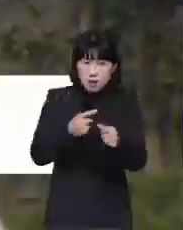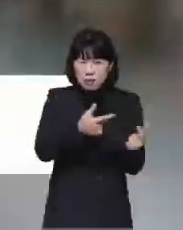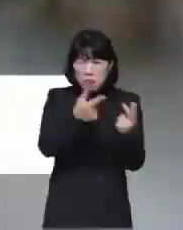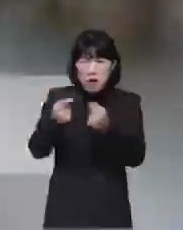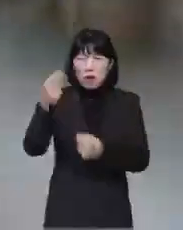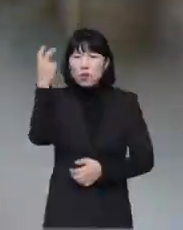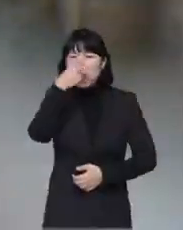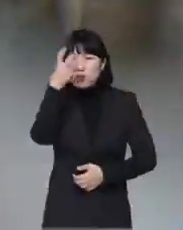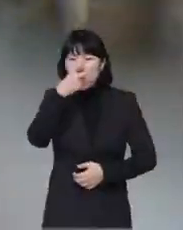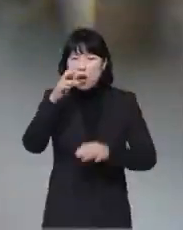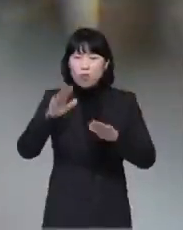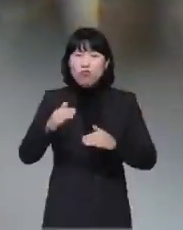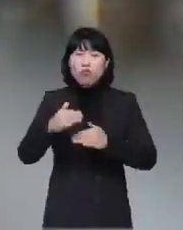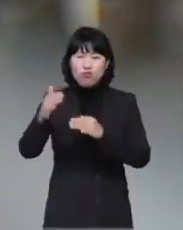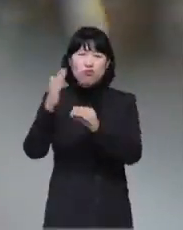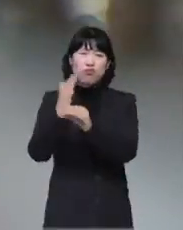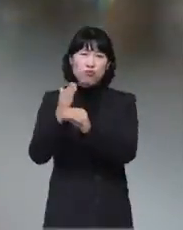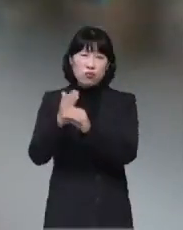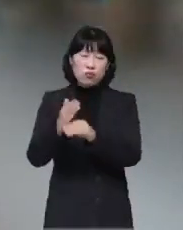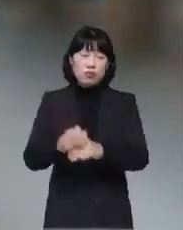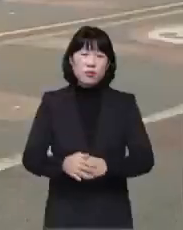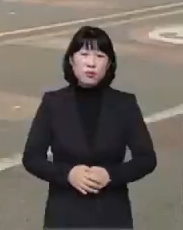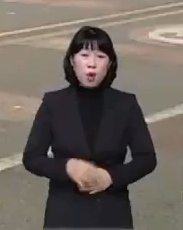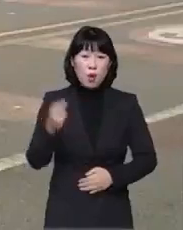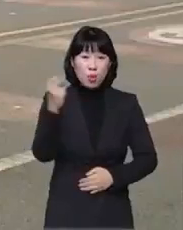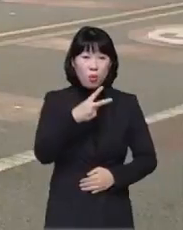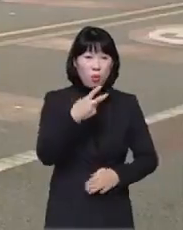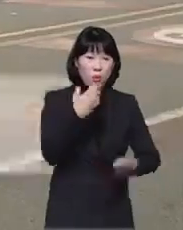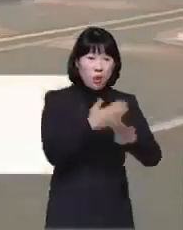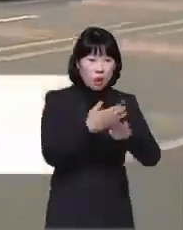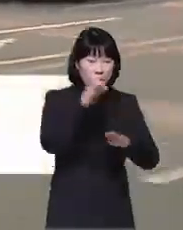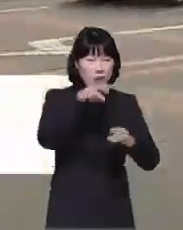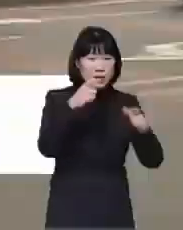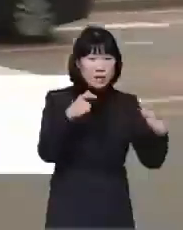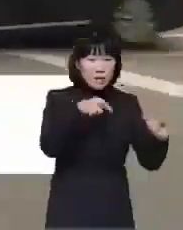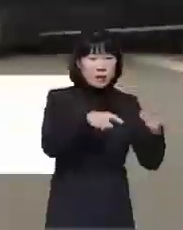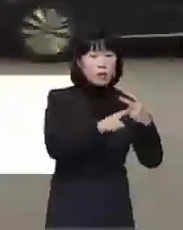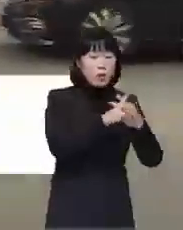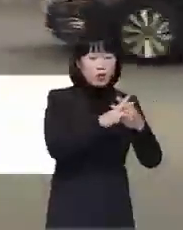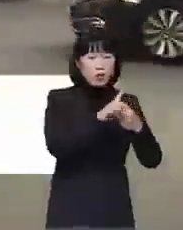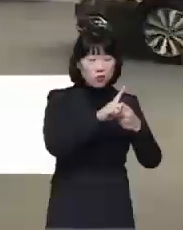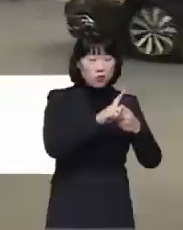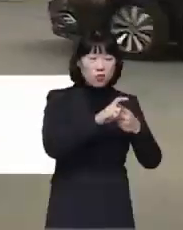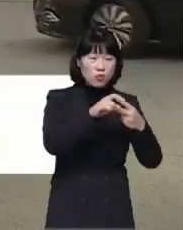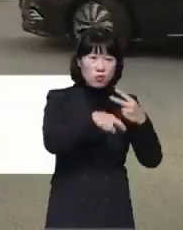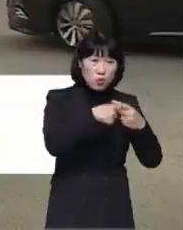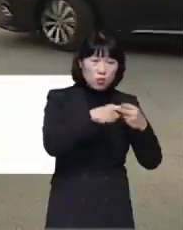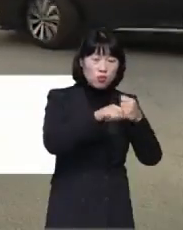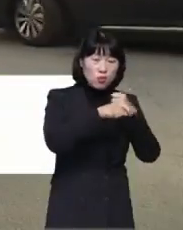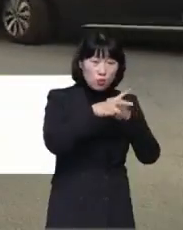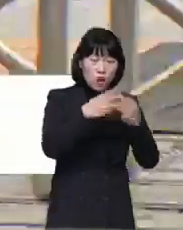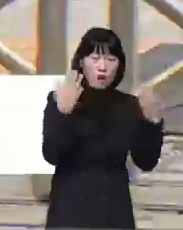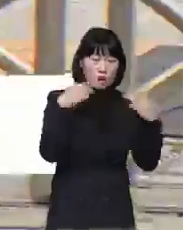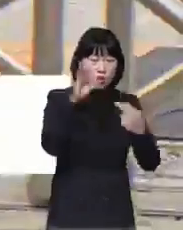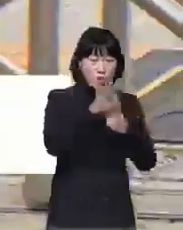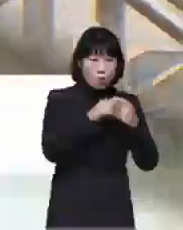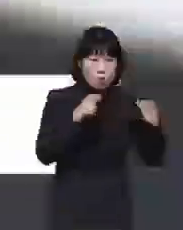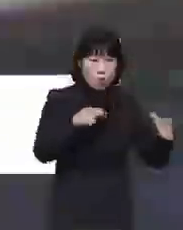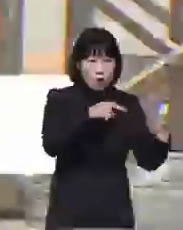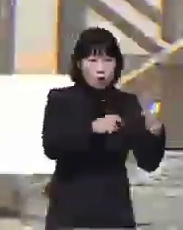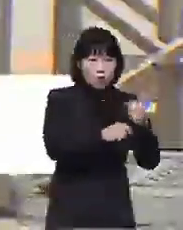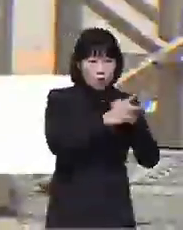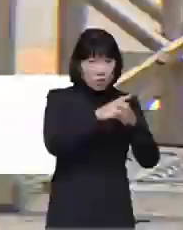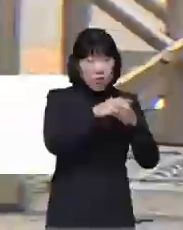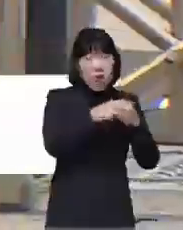전수 조사가 진행 됐습니다 또 다른 광산구 에 초등학교와 중학교 소구 에 초등학교에서도 확진